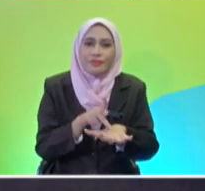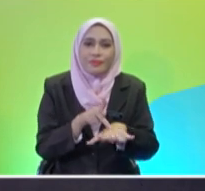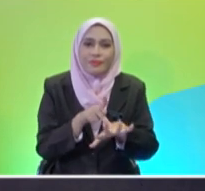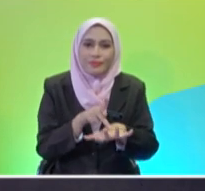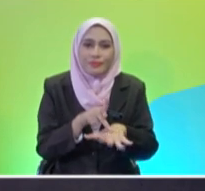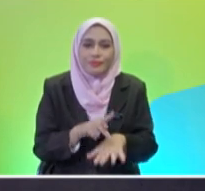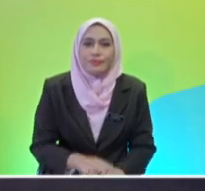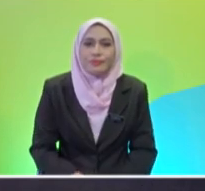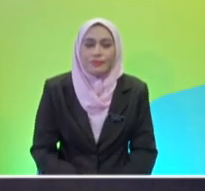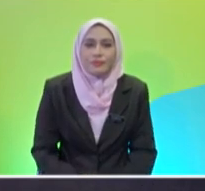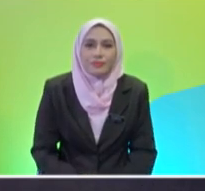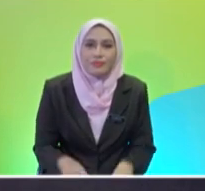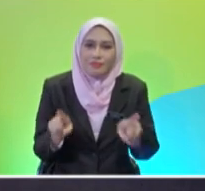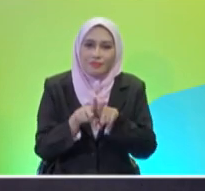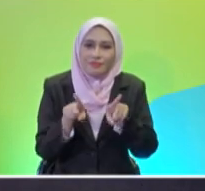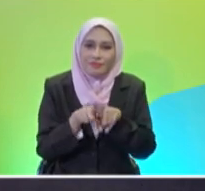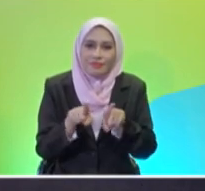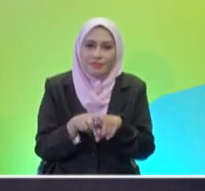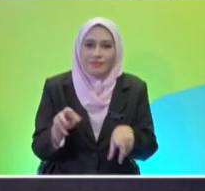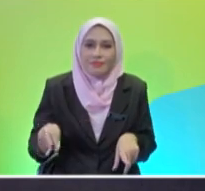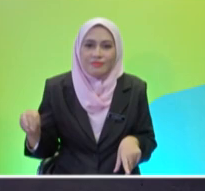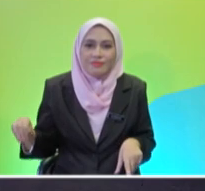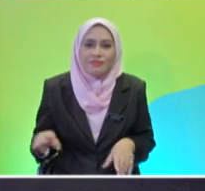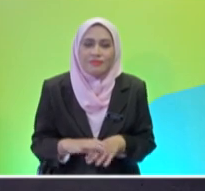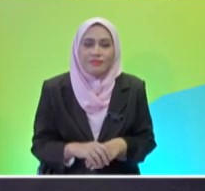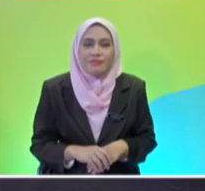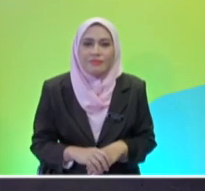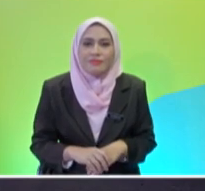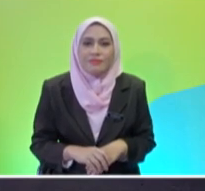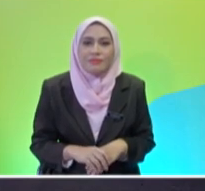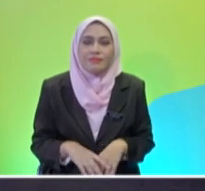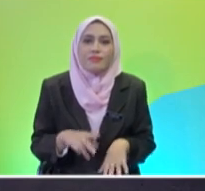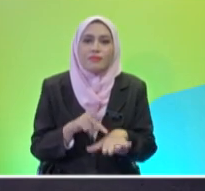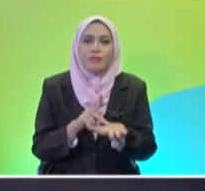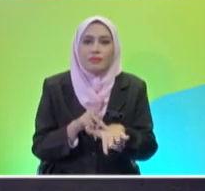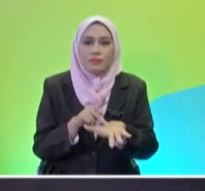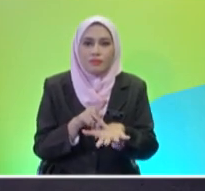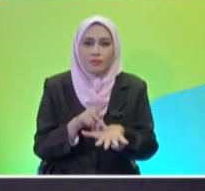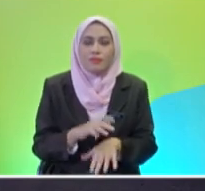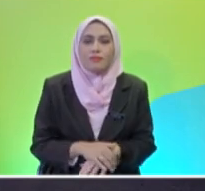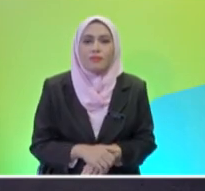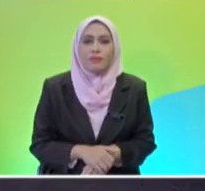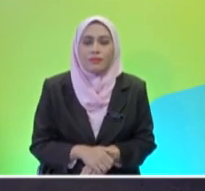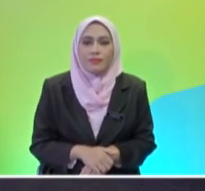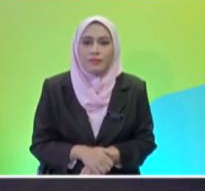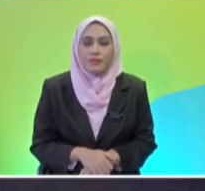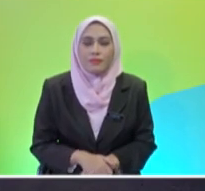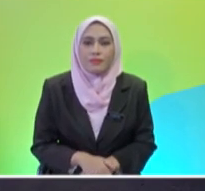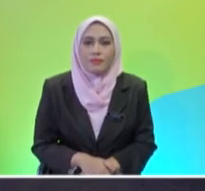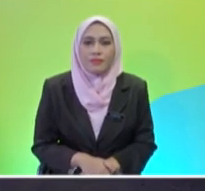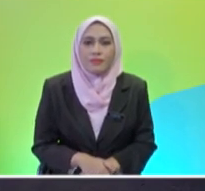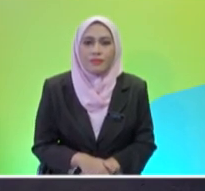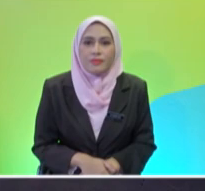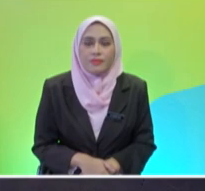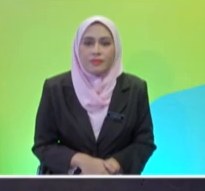ada kumbang. Sama kan? Yang keempat ini adalah kumbang. Okey, kita minta kakak Ria